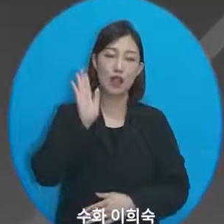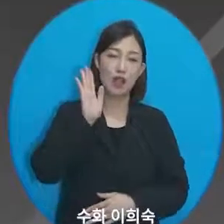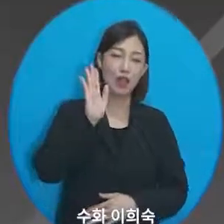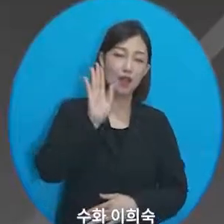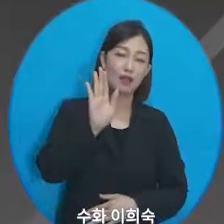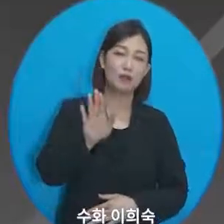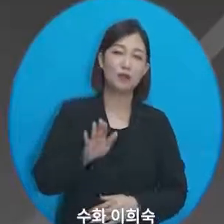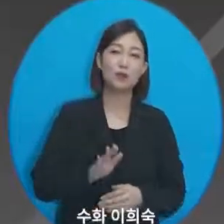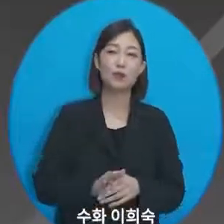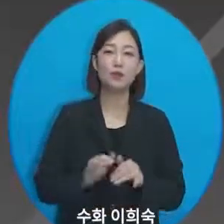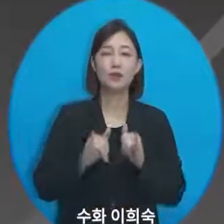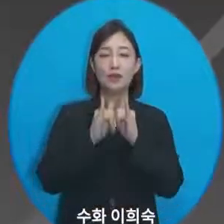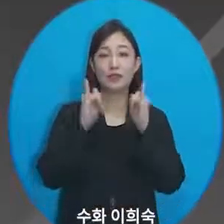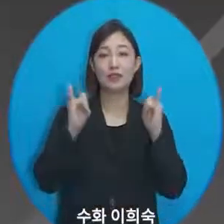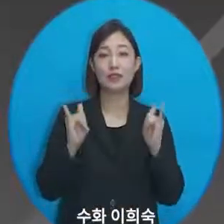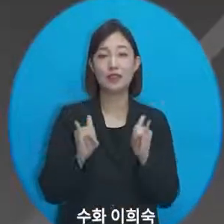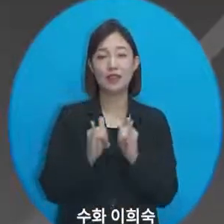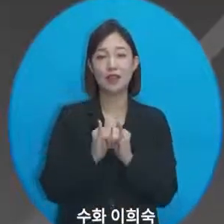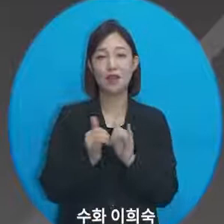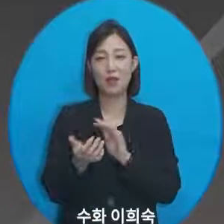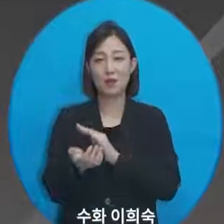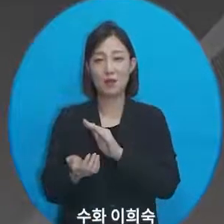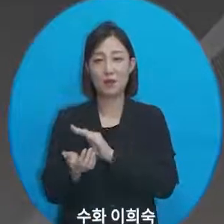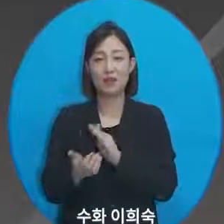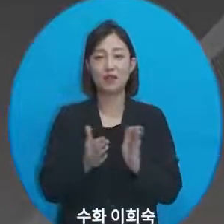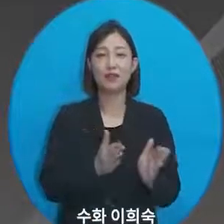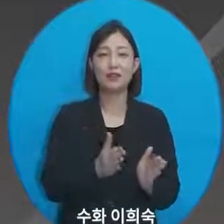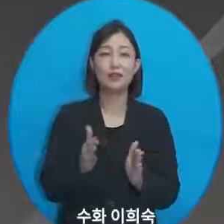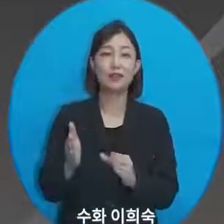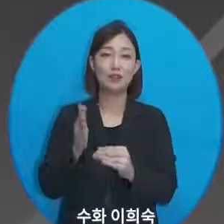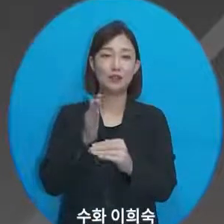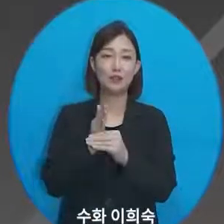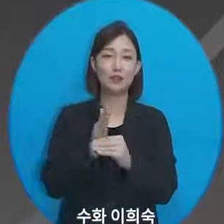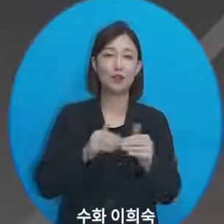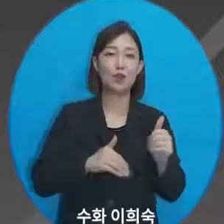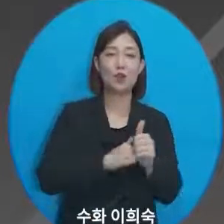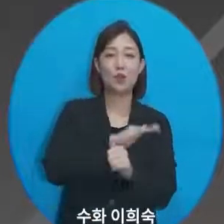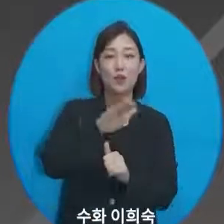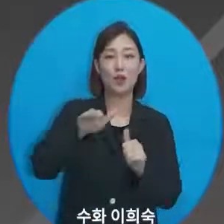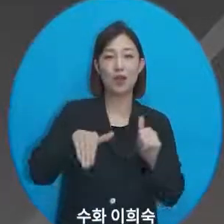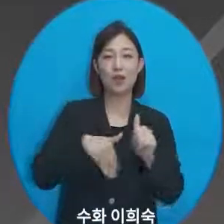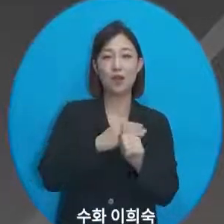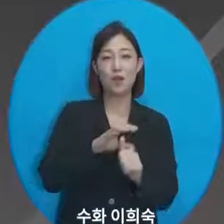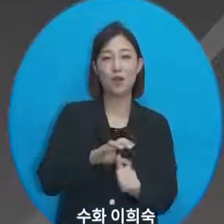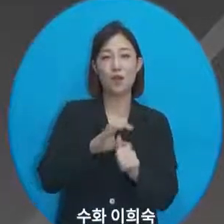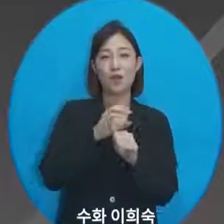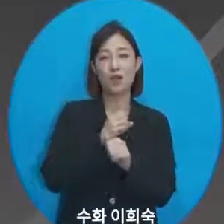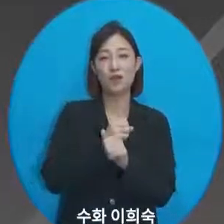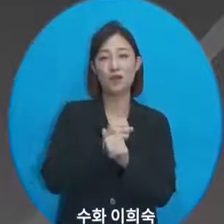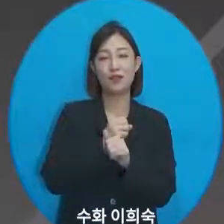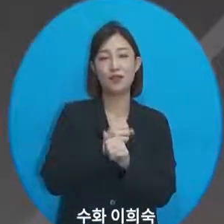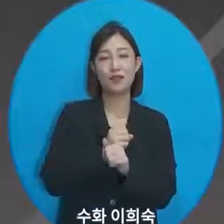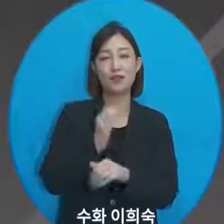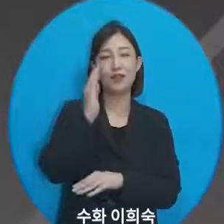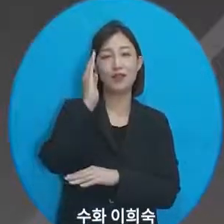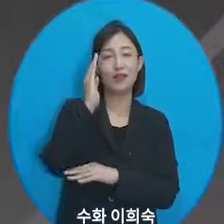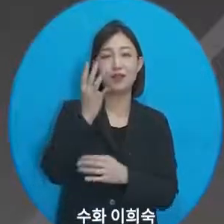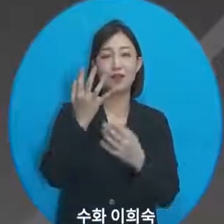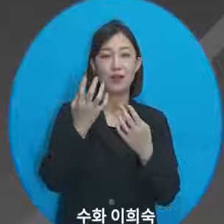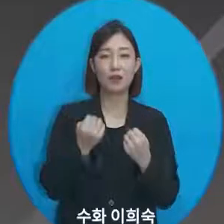사회를 대응하는 굉장히 환경적 관점에서의 하나의 대안으로 많이들 이야기하고 있고